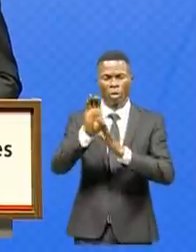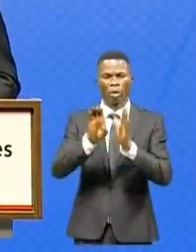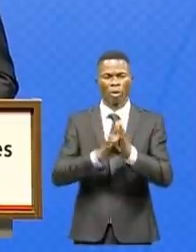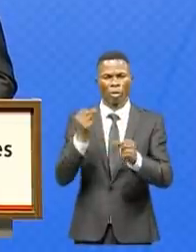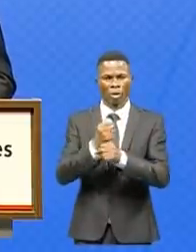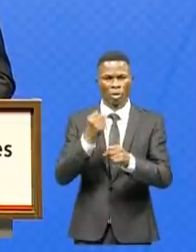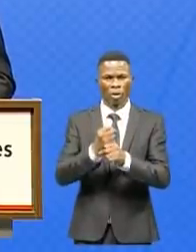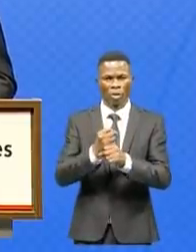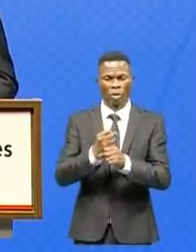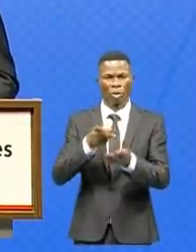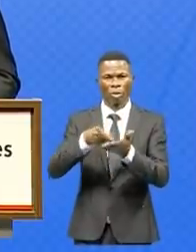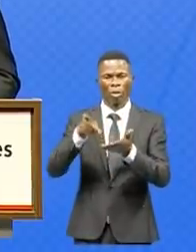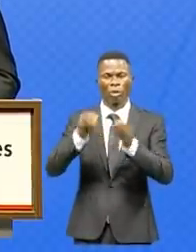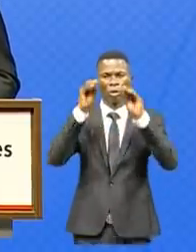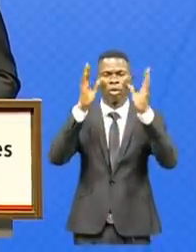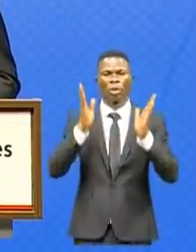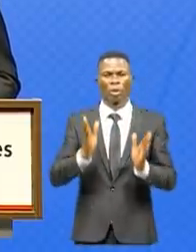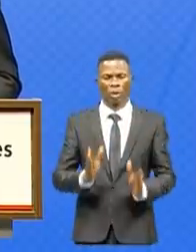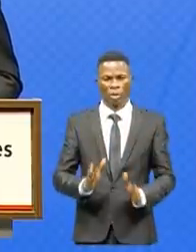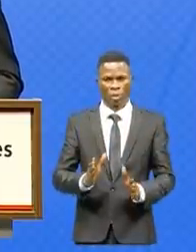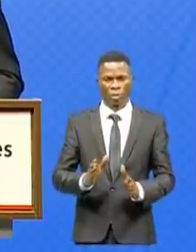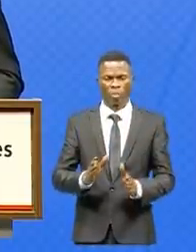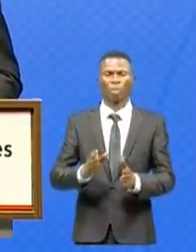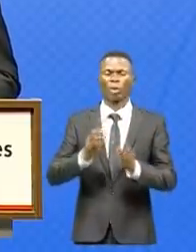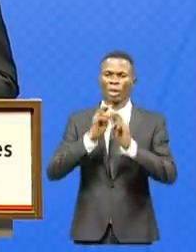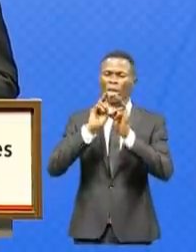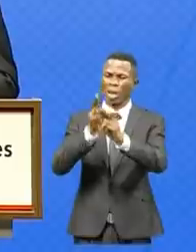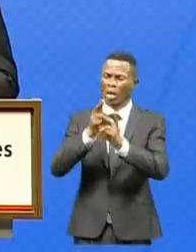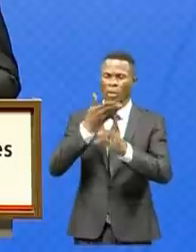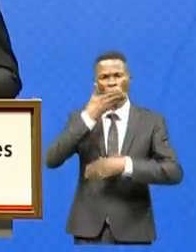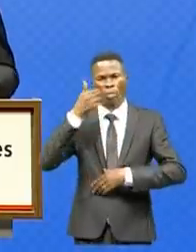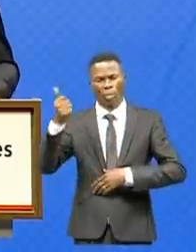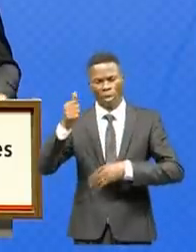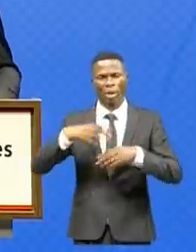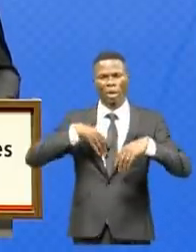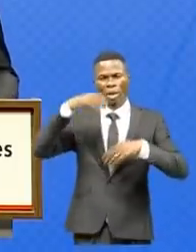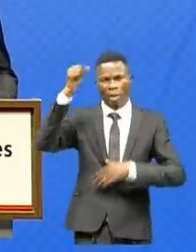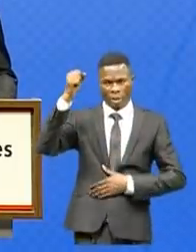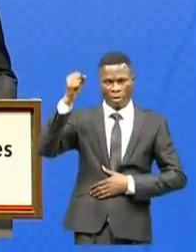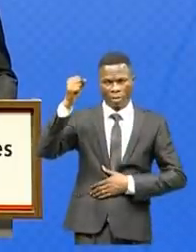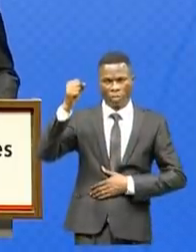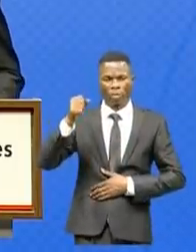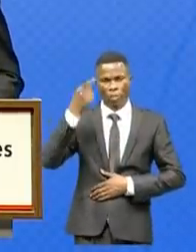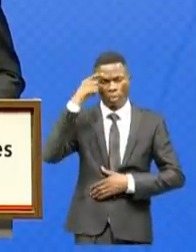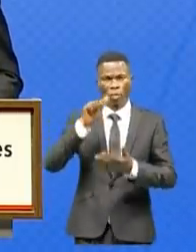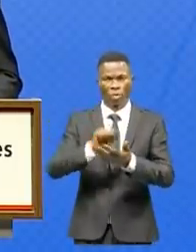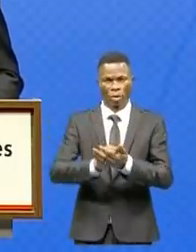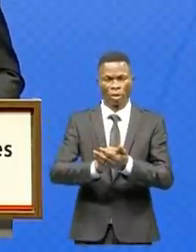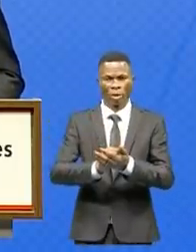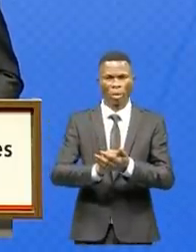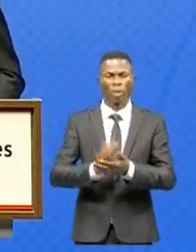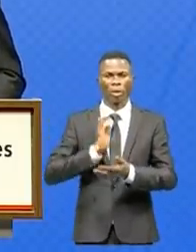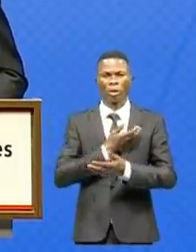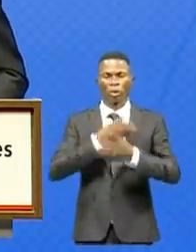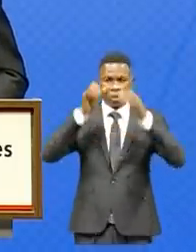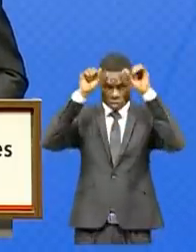travail et des traitements des enseignants pour un rendement scolaire optimal et qualitatif. Pour ce faire, le